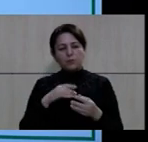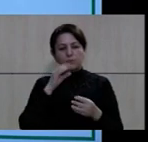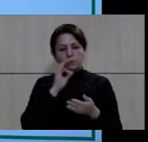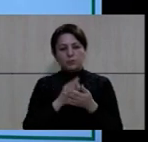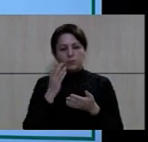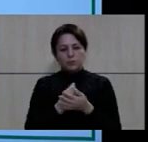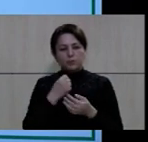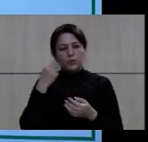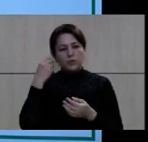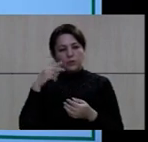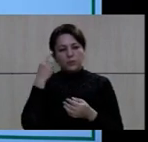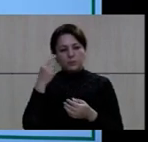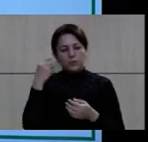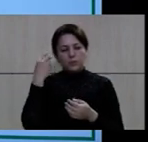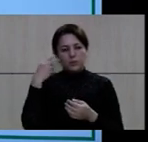dan 20 ekan.